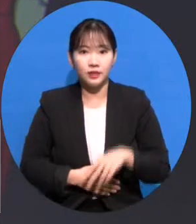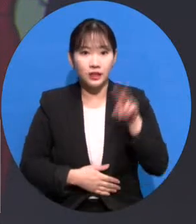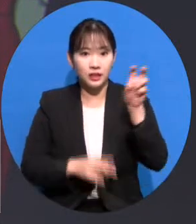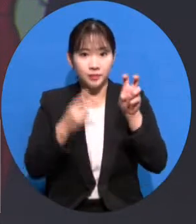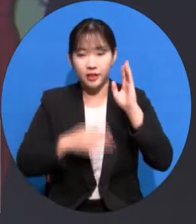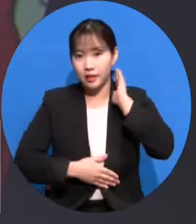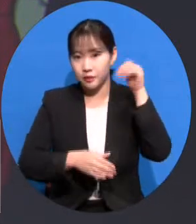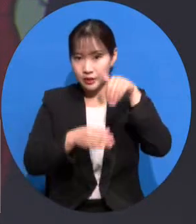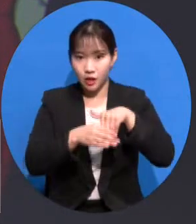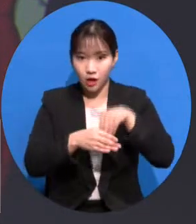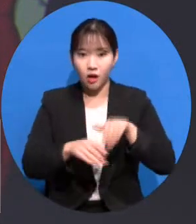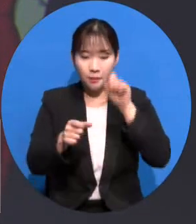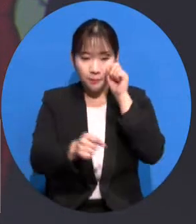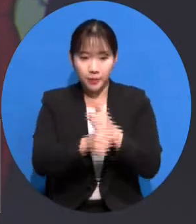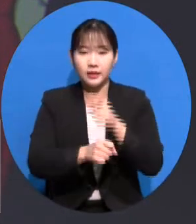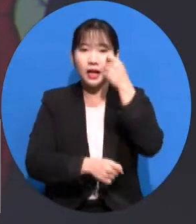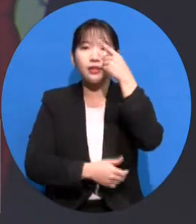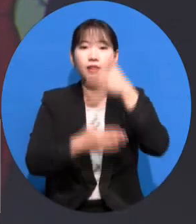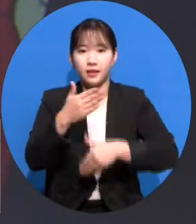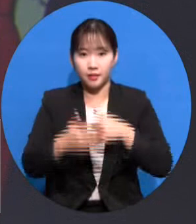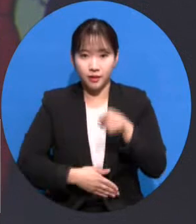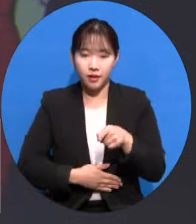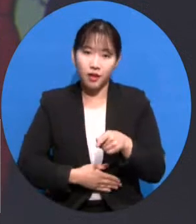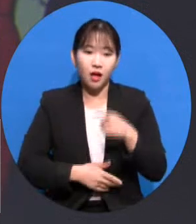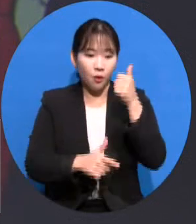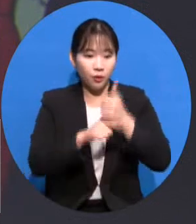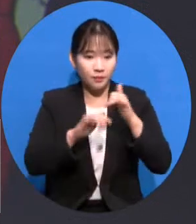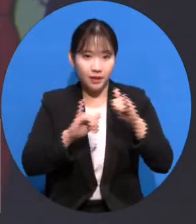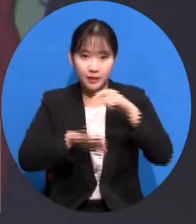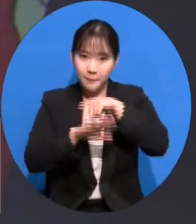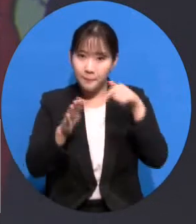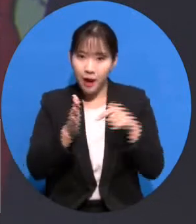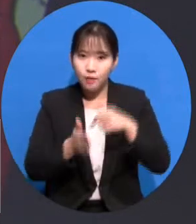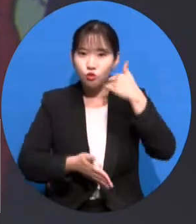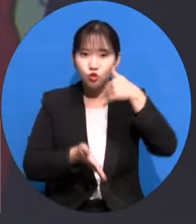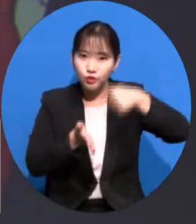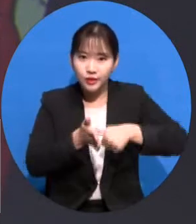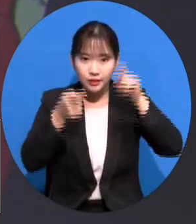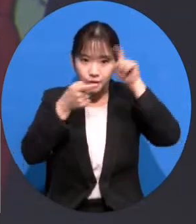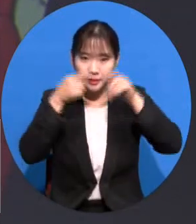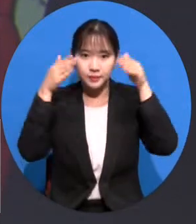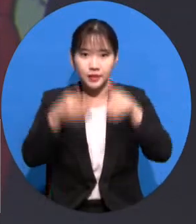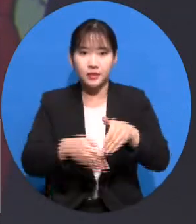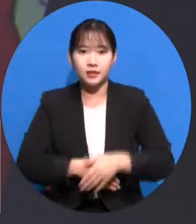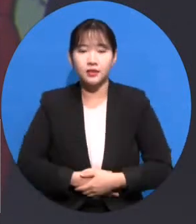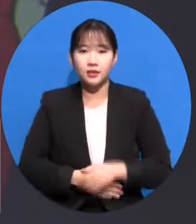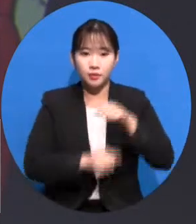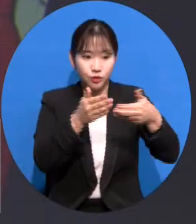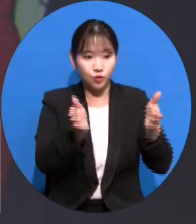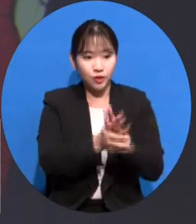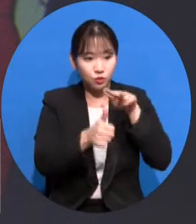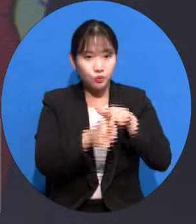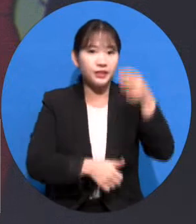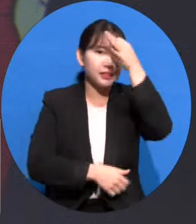제20대 대통령 선거가 이제 한 달 앞으로 다가오면서 호남 민심의 향배에 관심이 높아지고 있습니다. 민주당은